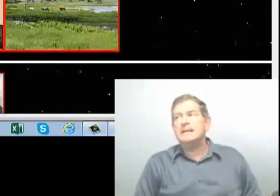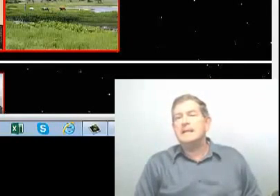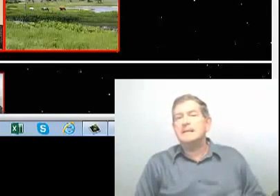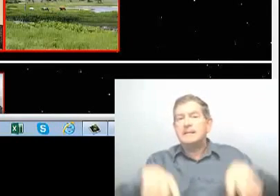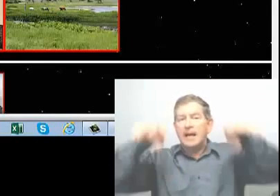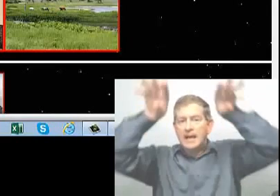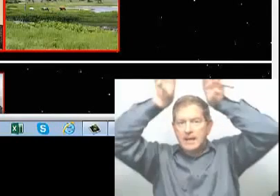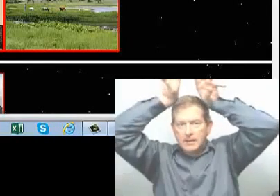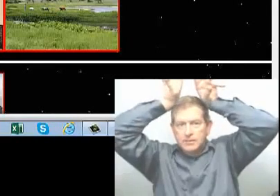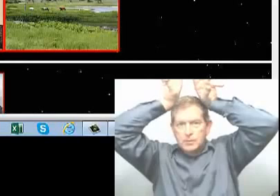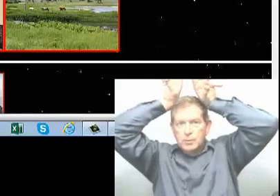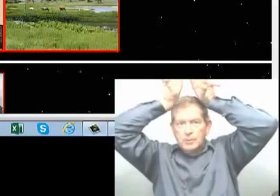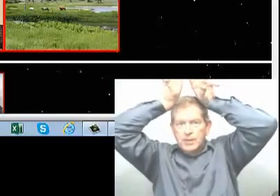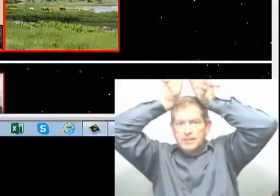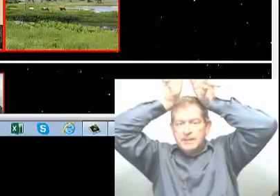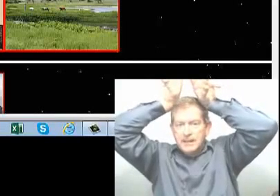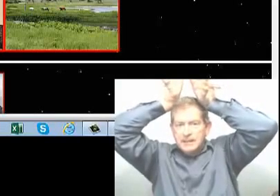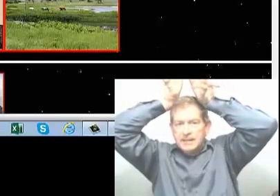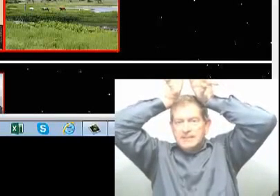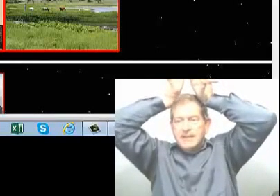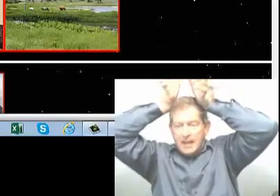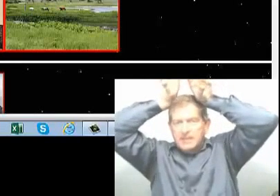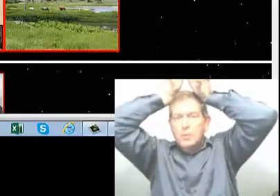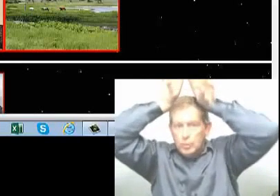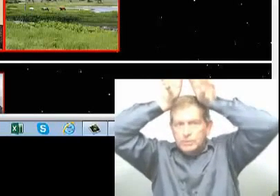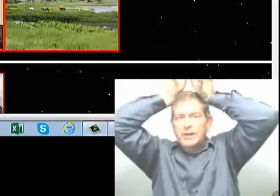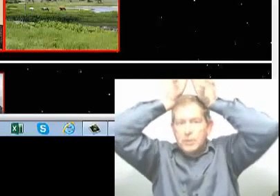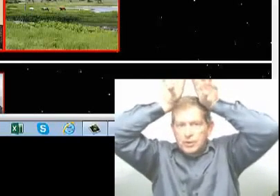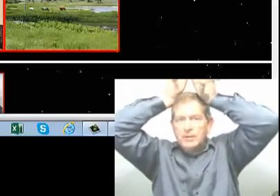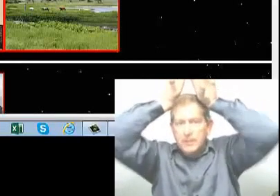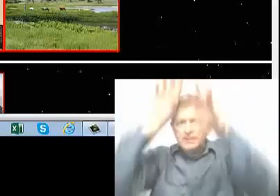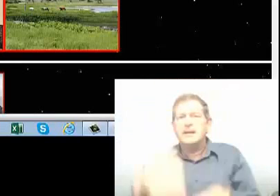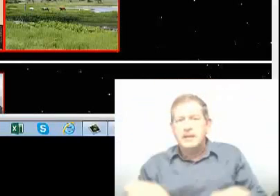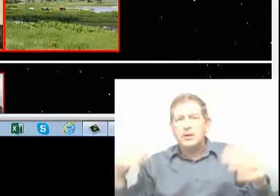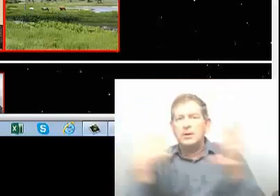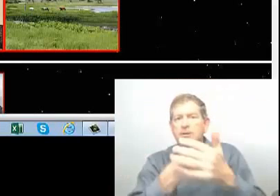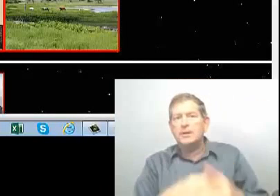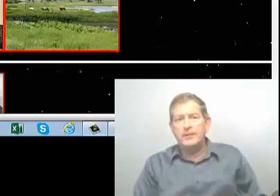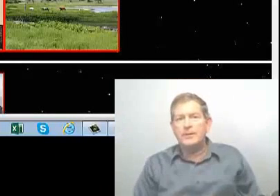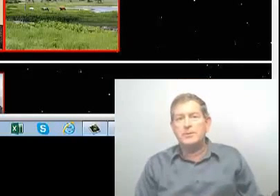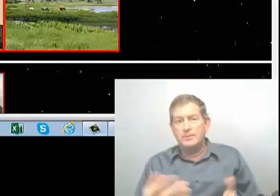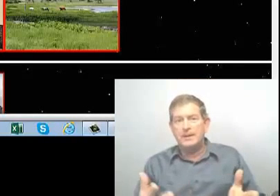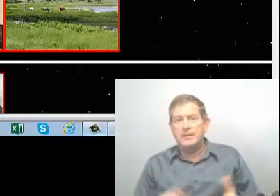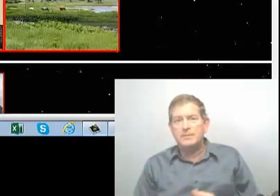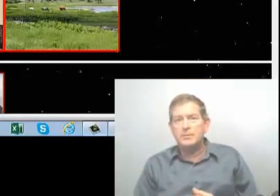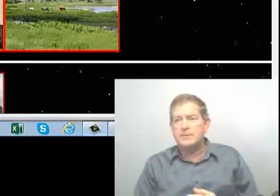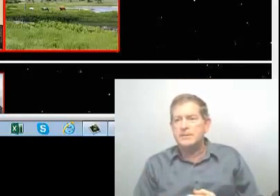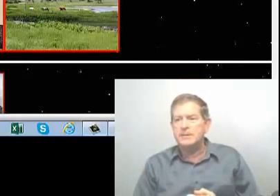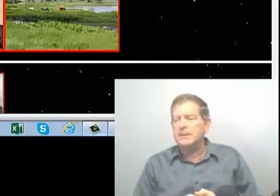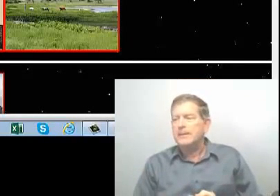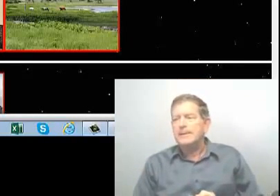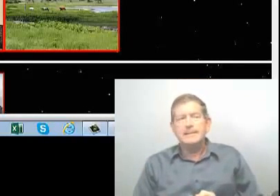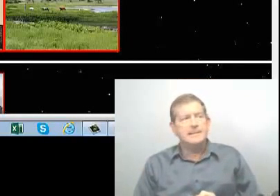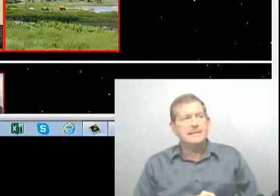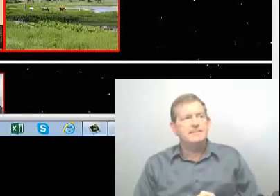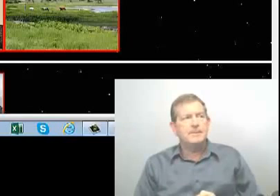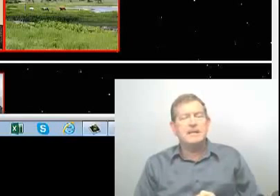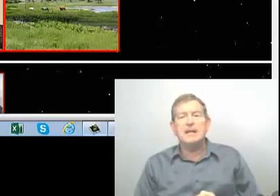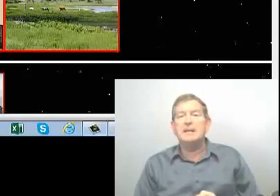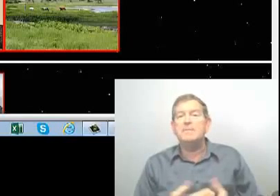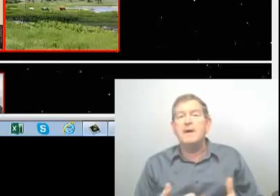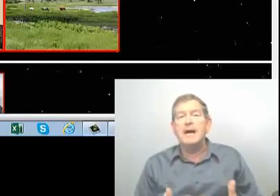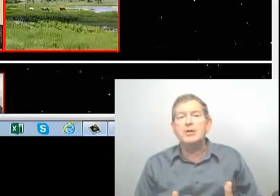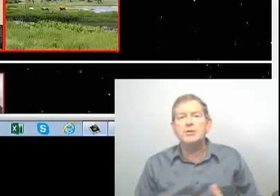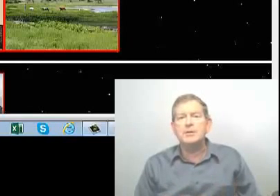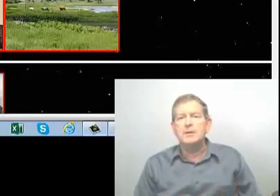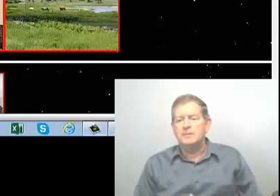il y a des cerfs, surtout là où j'habite, des cerfs qui courent dans les champs, qui rentrent dans les voitures, malheureusement aussi. Il